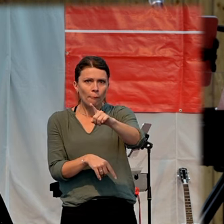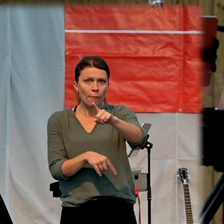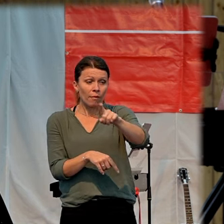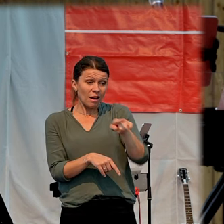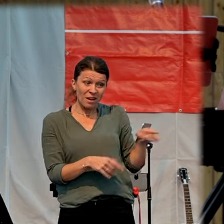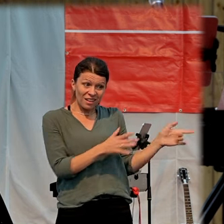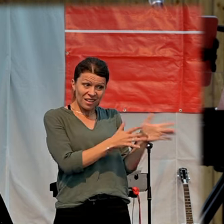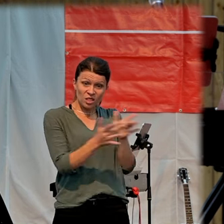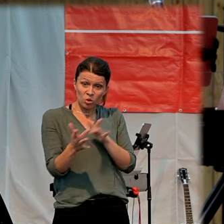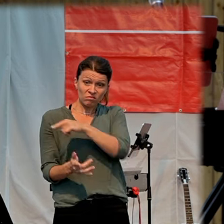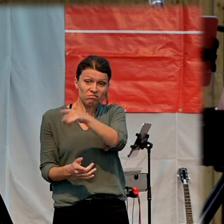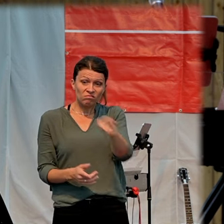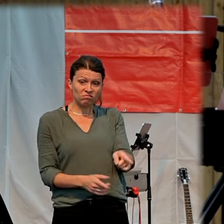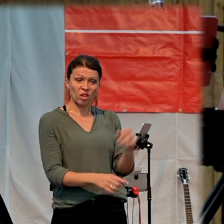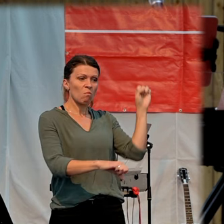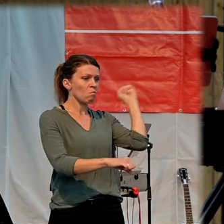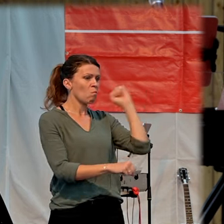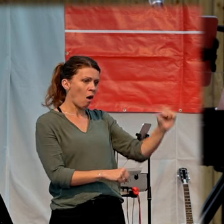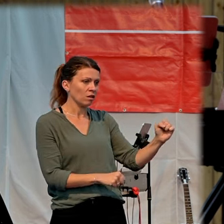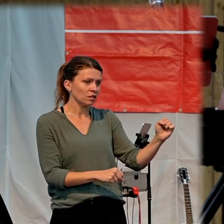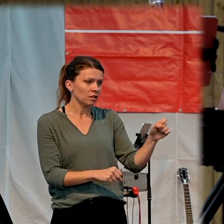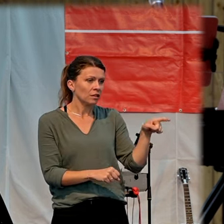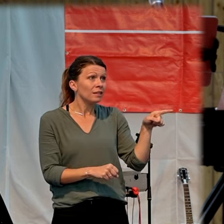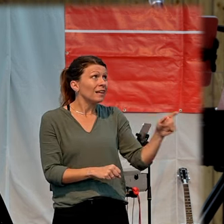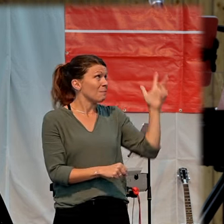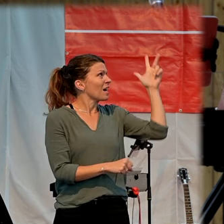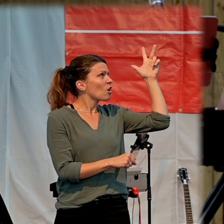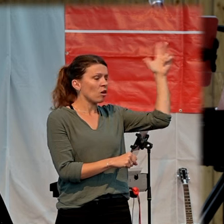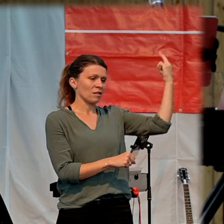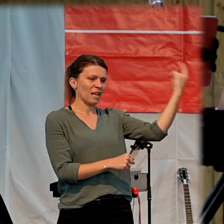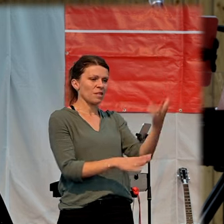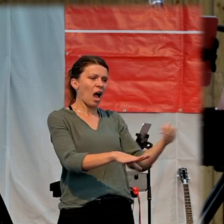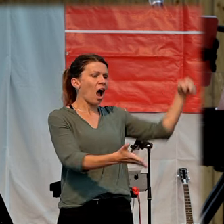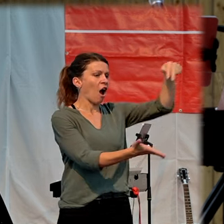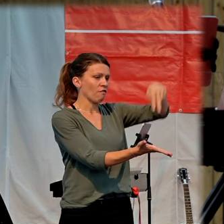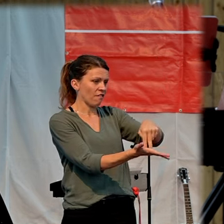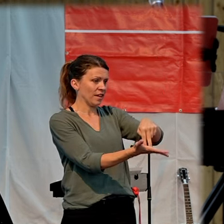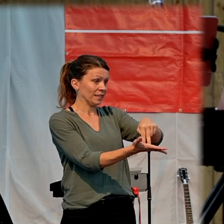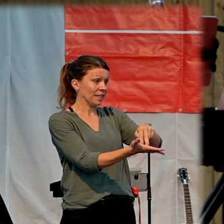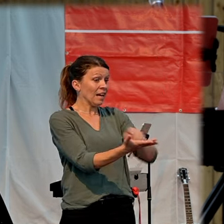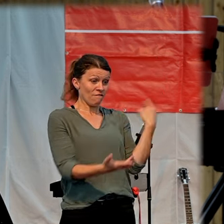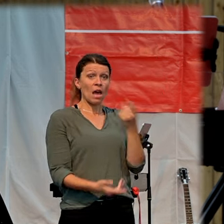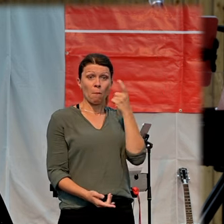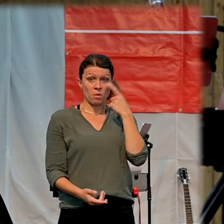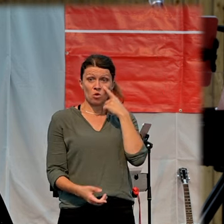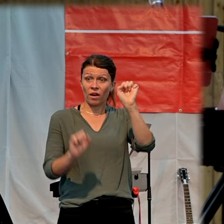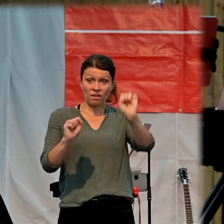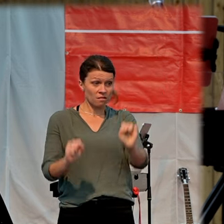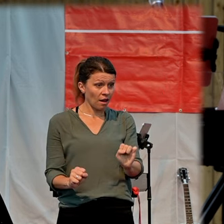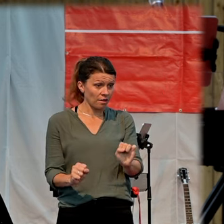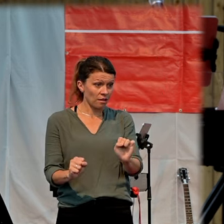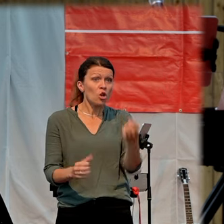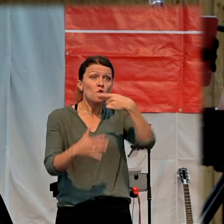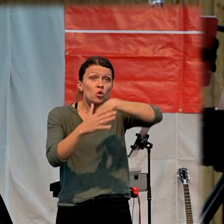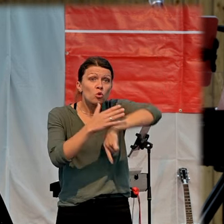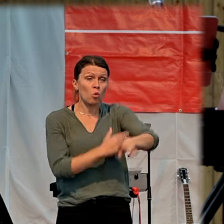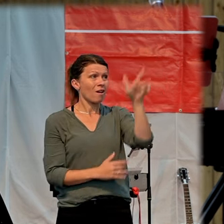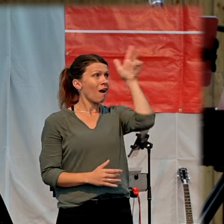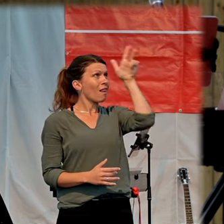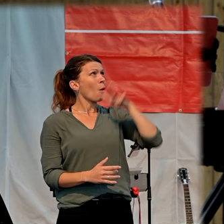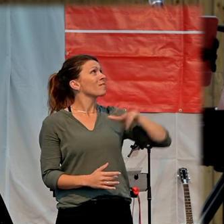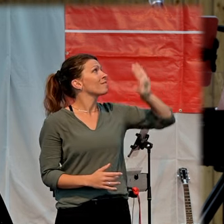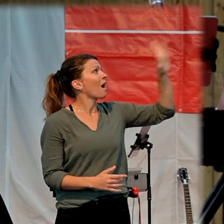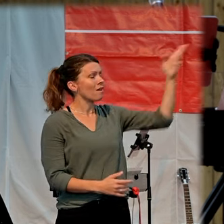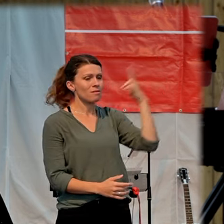ihr getötet, den Gott aus den Toten auferweckt hat, wovon wir Zeugen sind. Und durch den Glauben an seinen